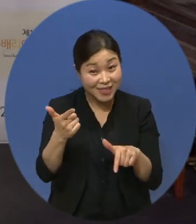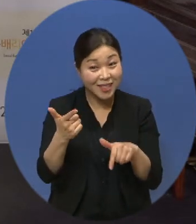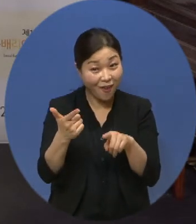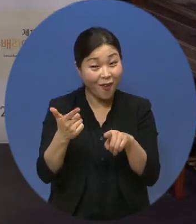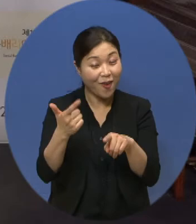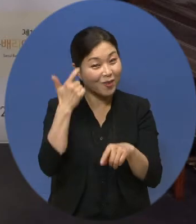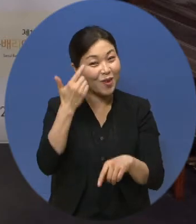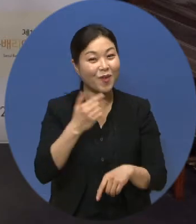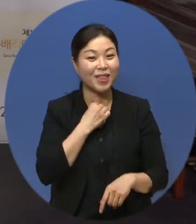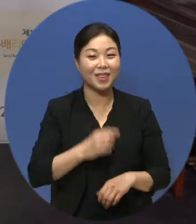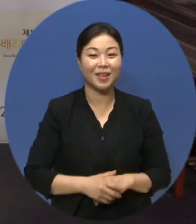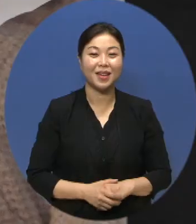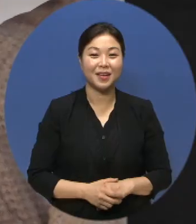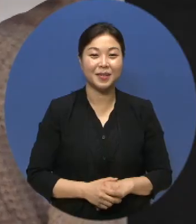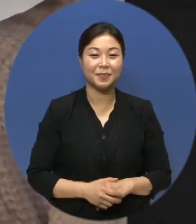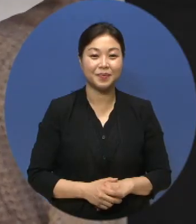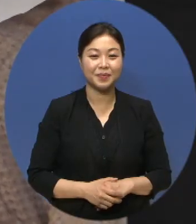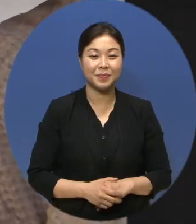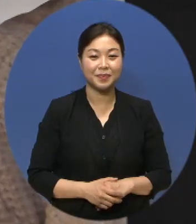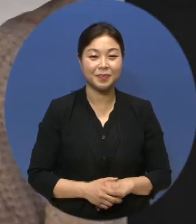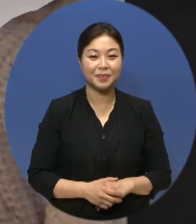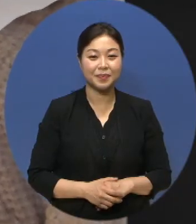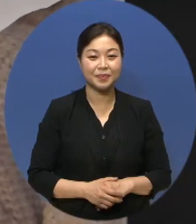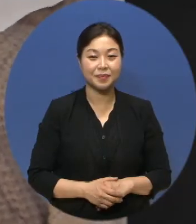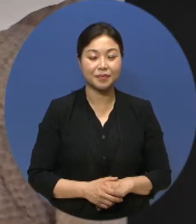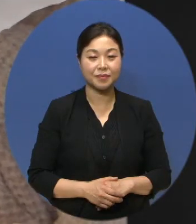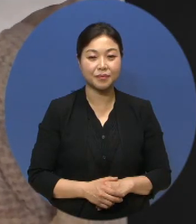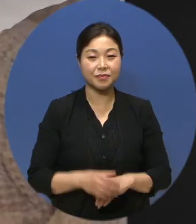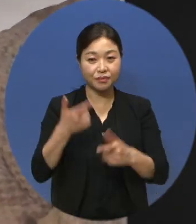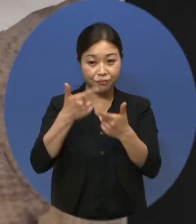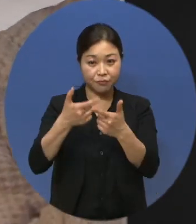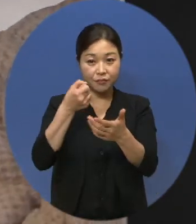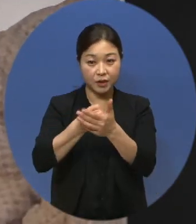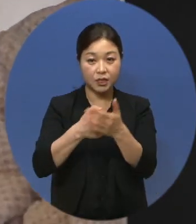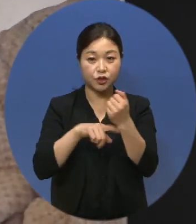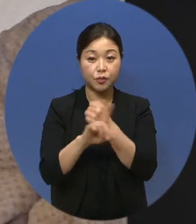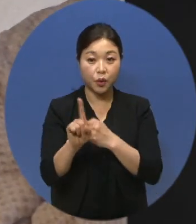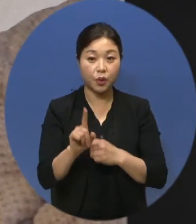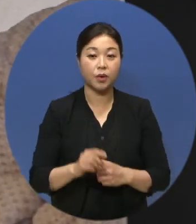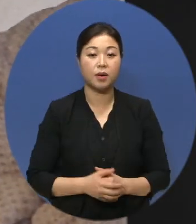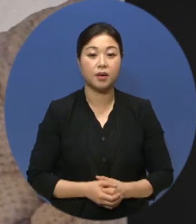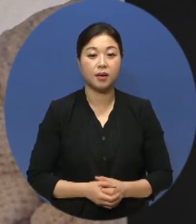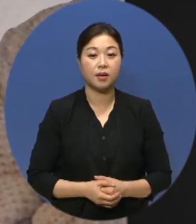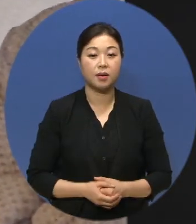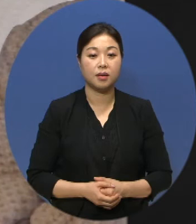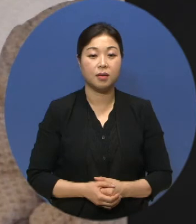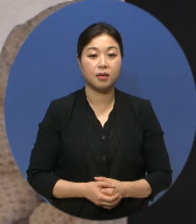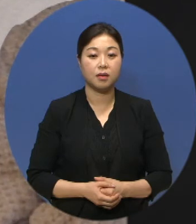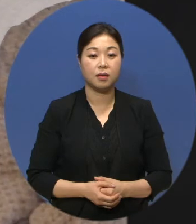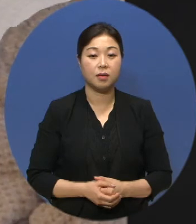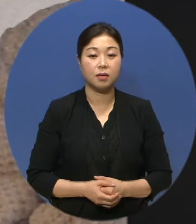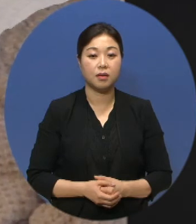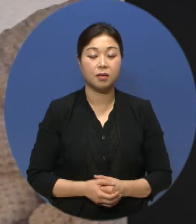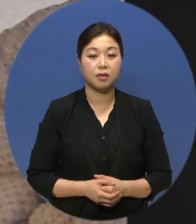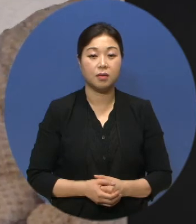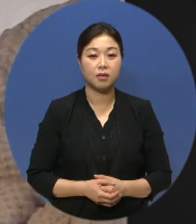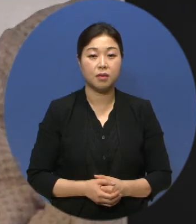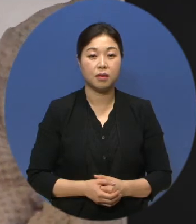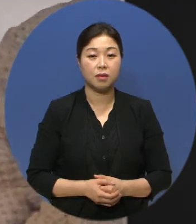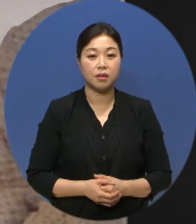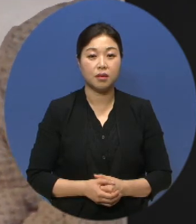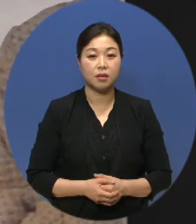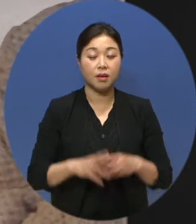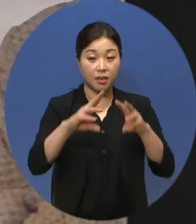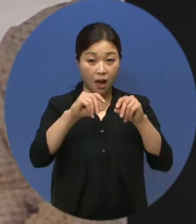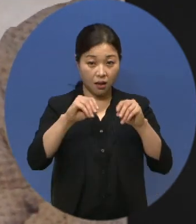나오죠. 네. 일단 부산으로 설정했던 이유는 육지로 갈 수 있는